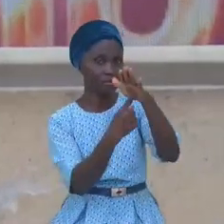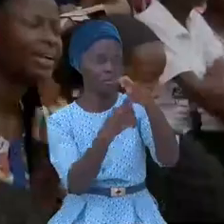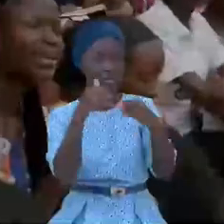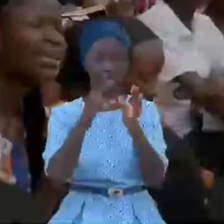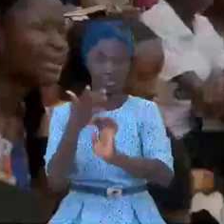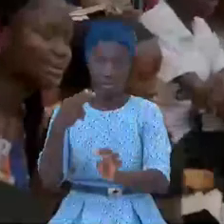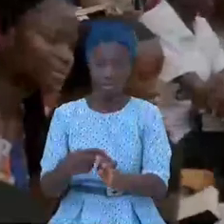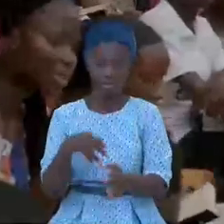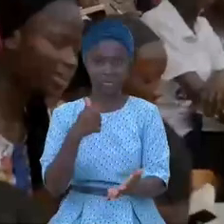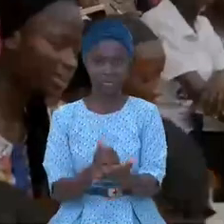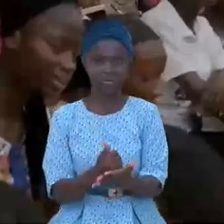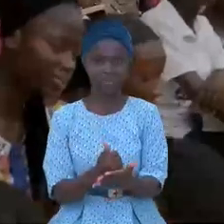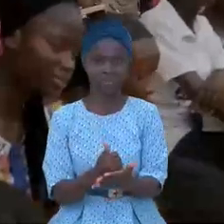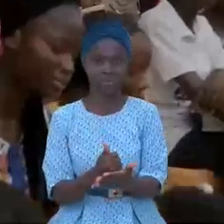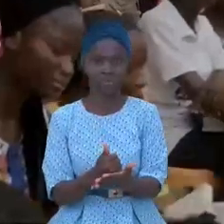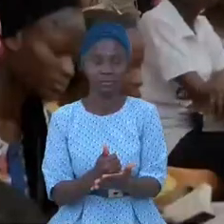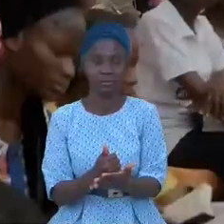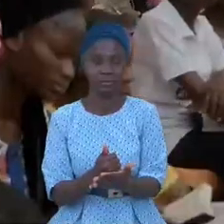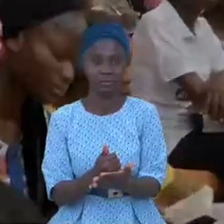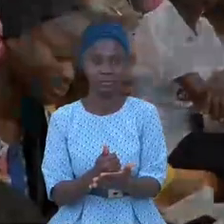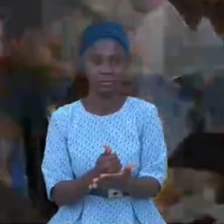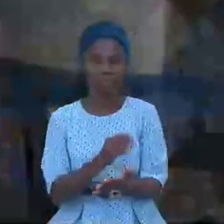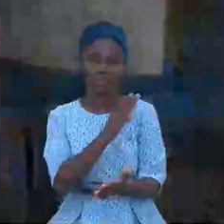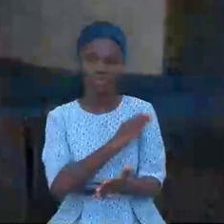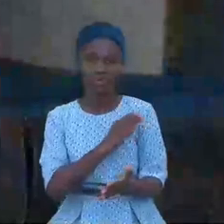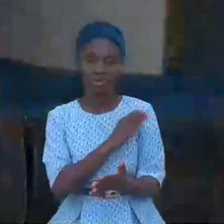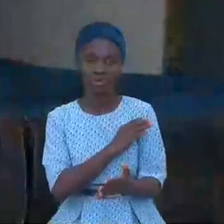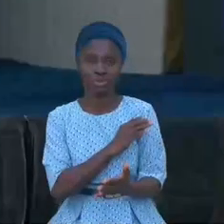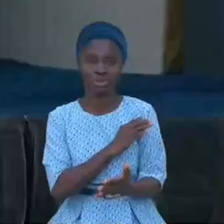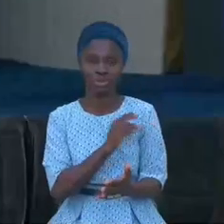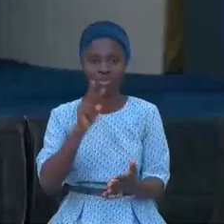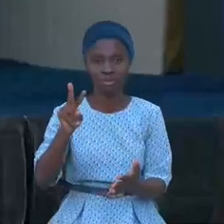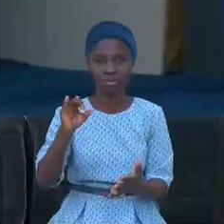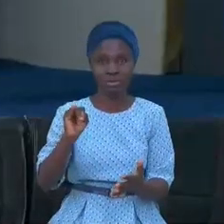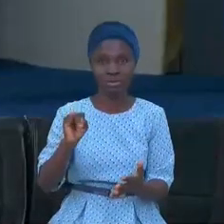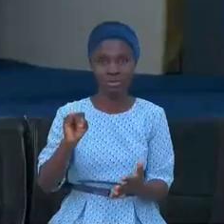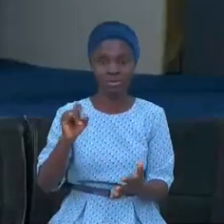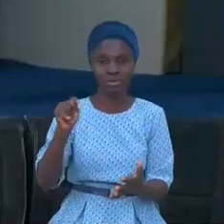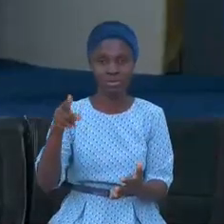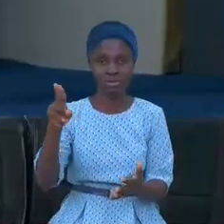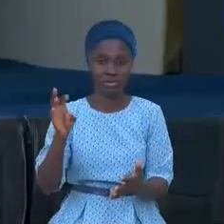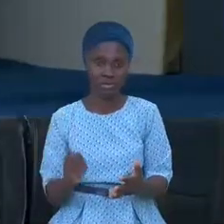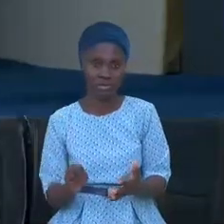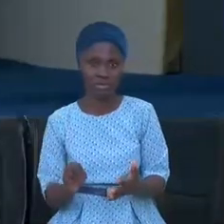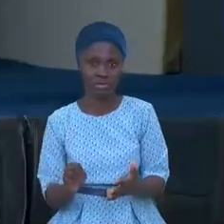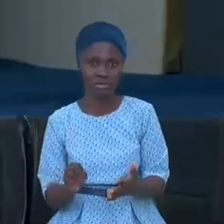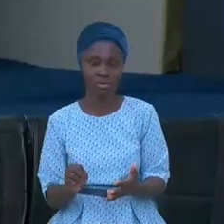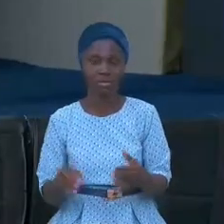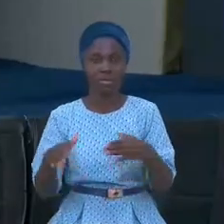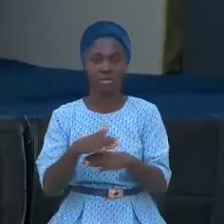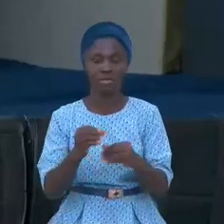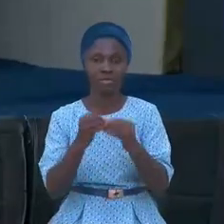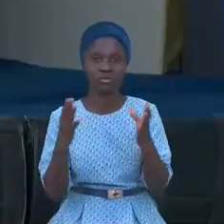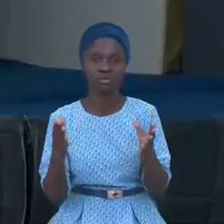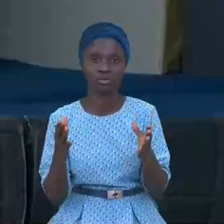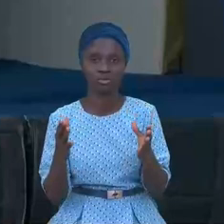de Jésus. Les vertus et les œuvres uniques dépassant, excédant